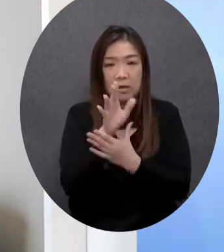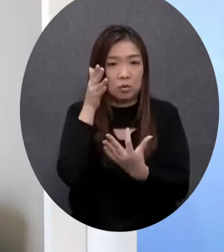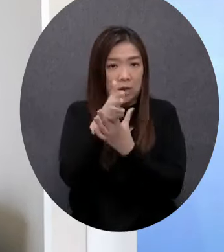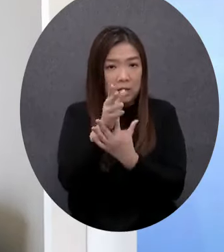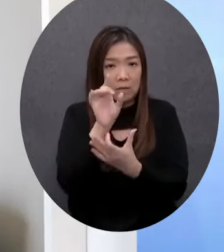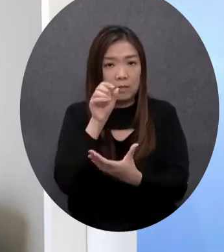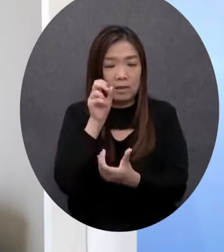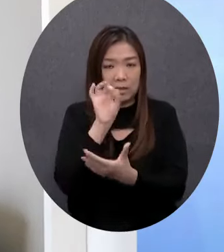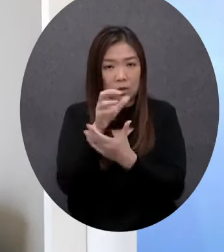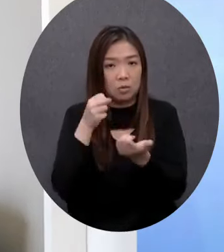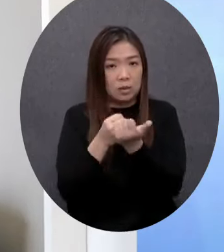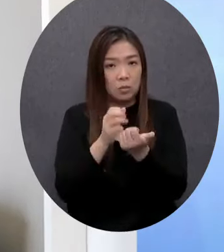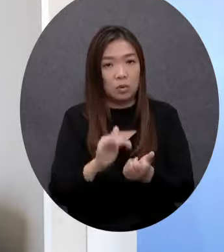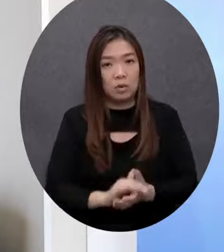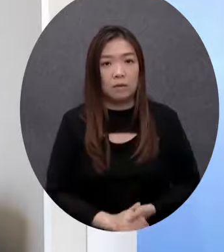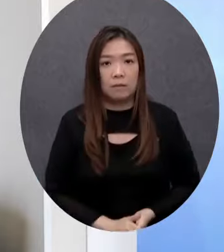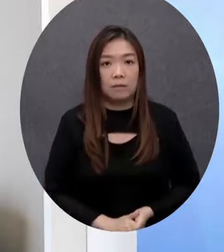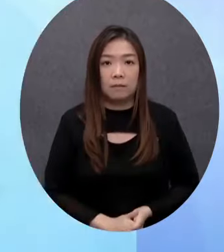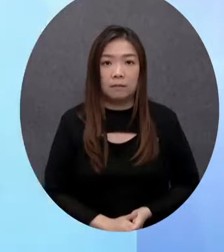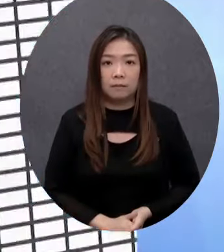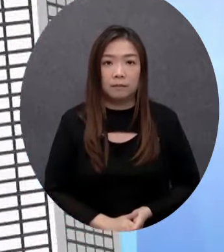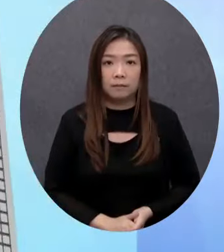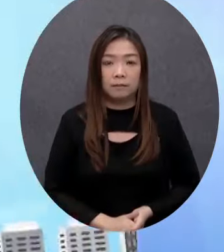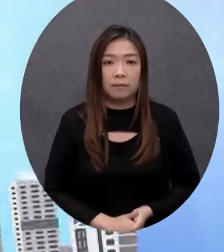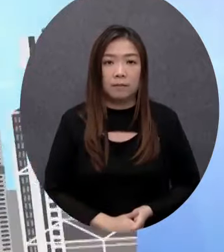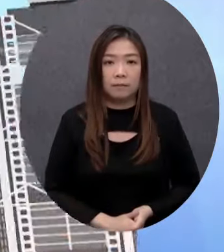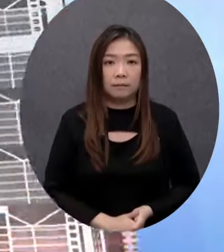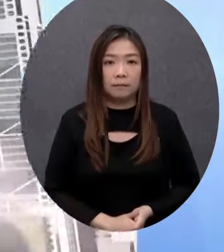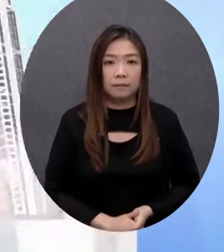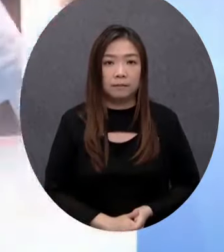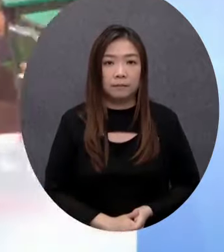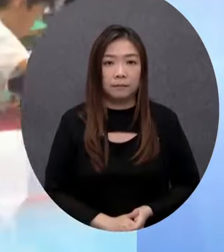电台记者刘景辉报道。